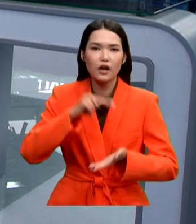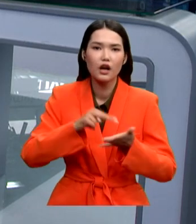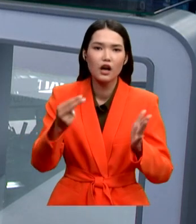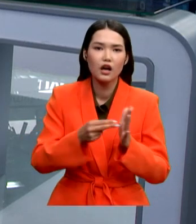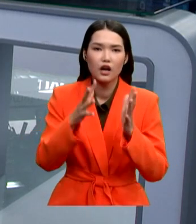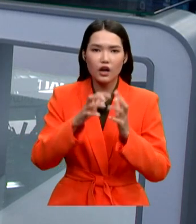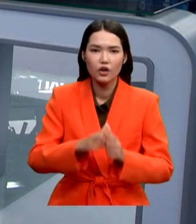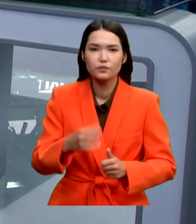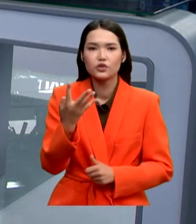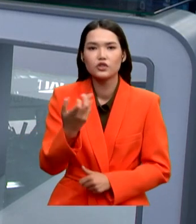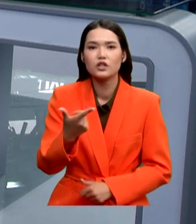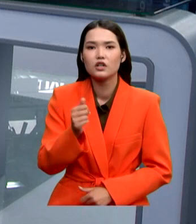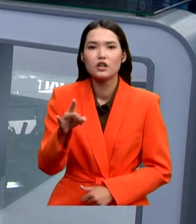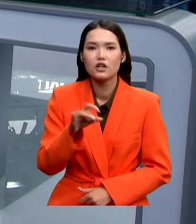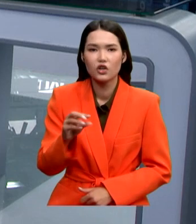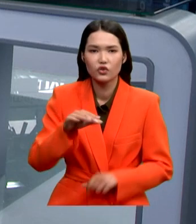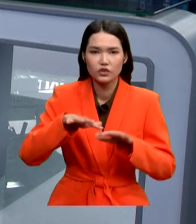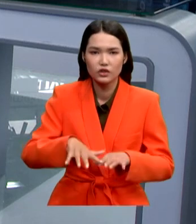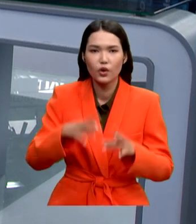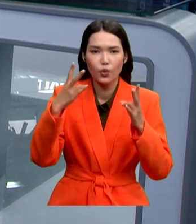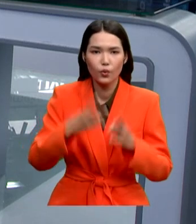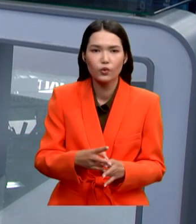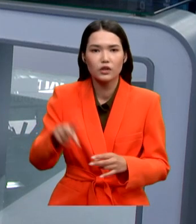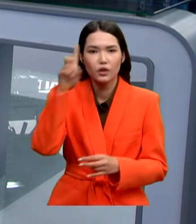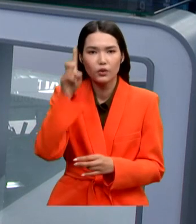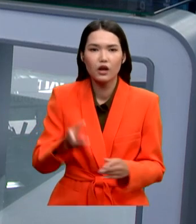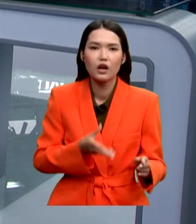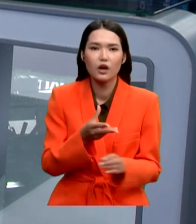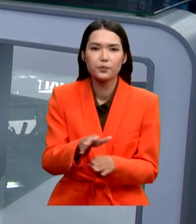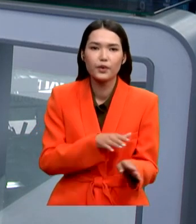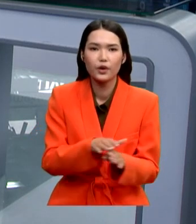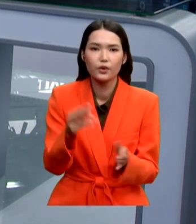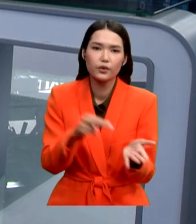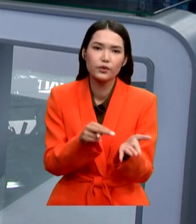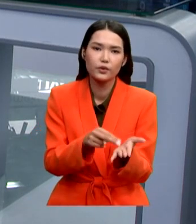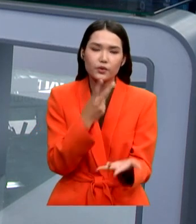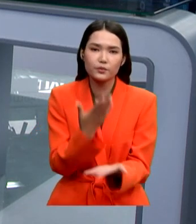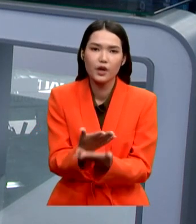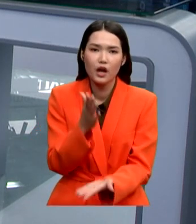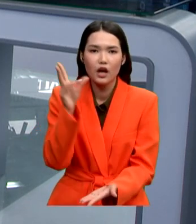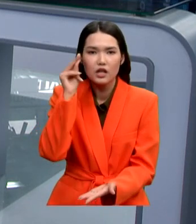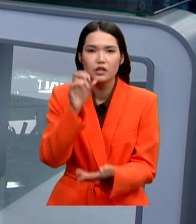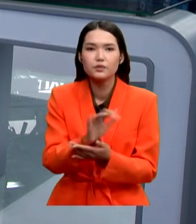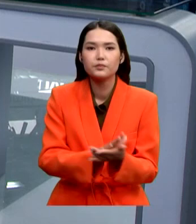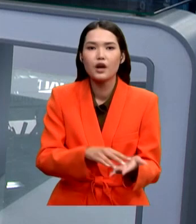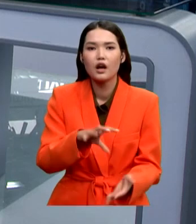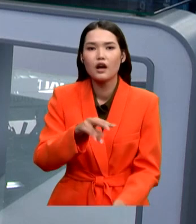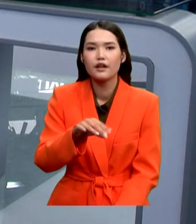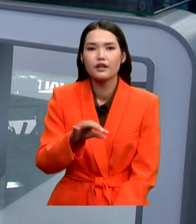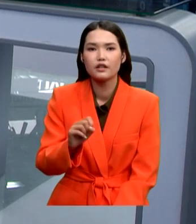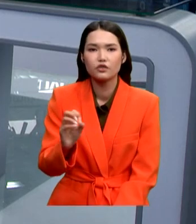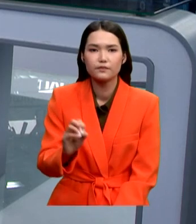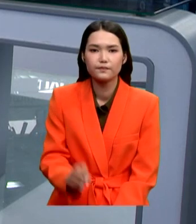снести около 400 гаражей. Ущерб власти будут возмещать оценочной стоимостью. Тему продолжит Алия Жамидова.